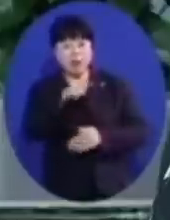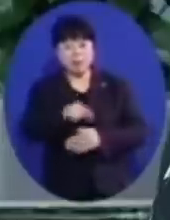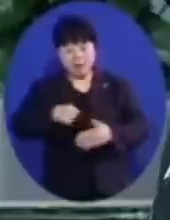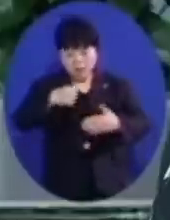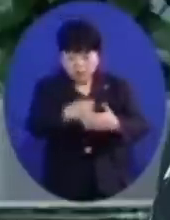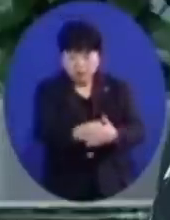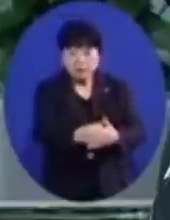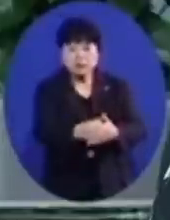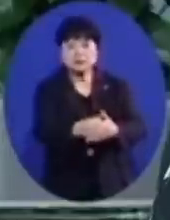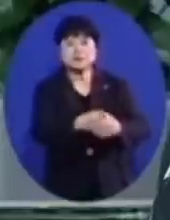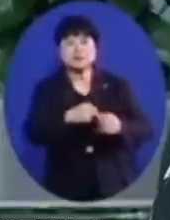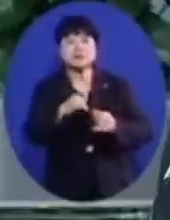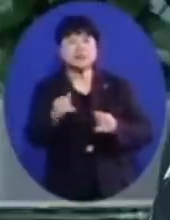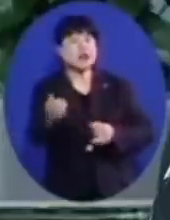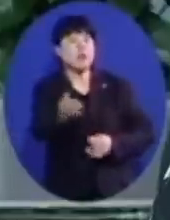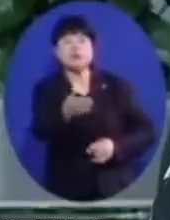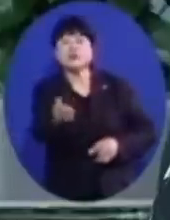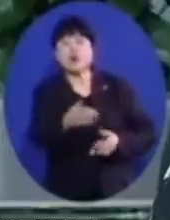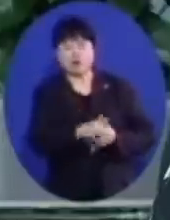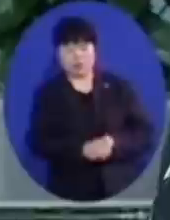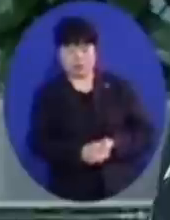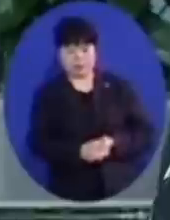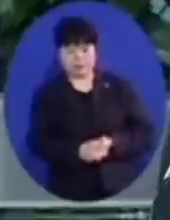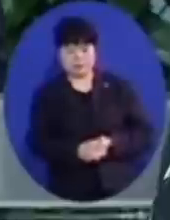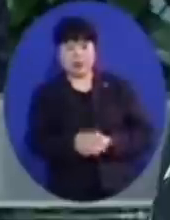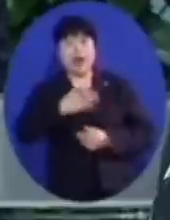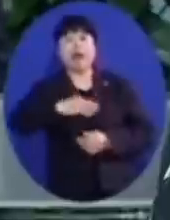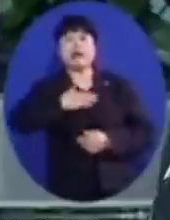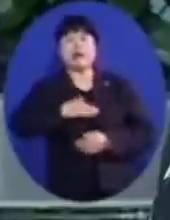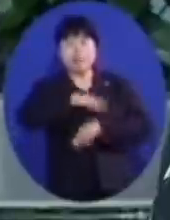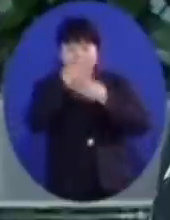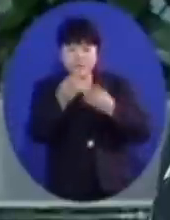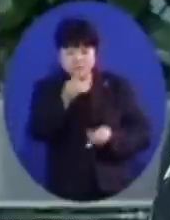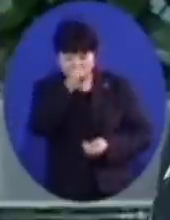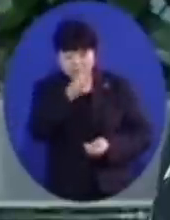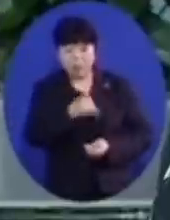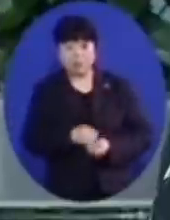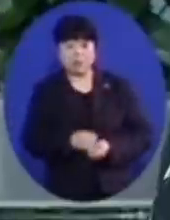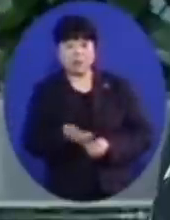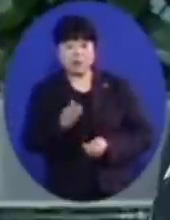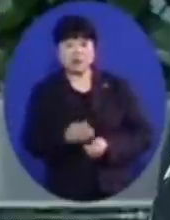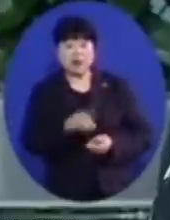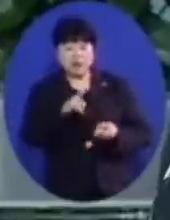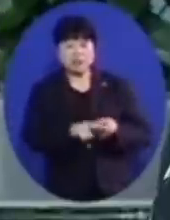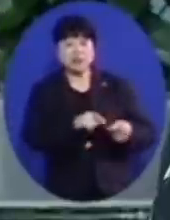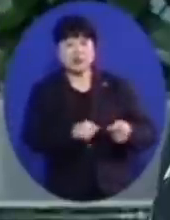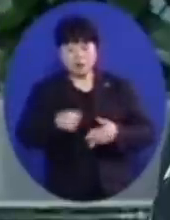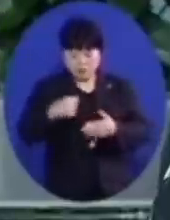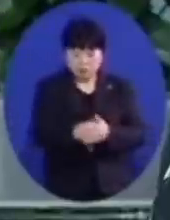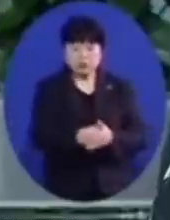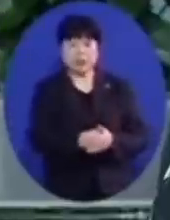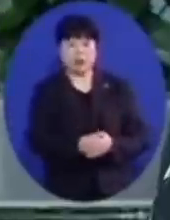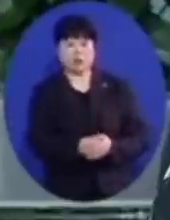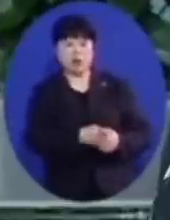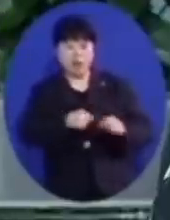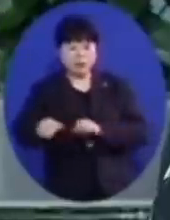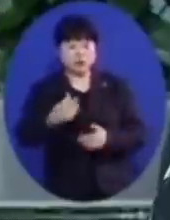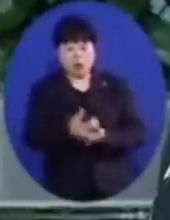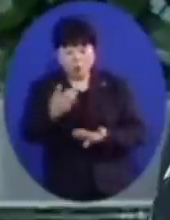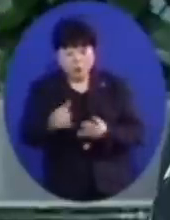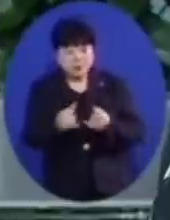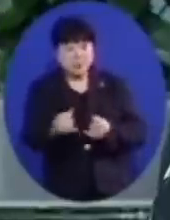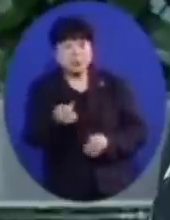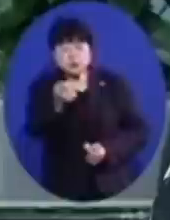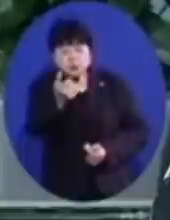마음에 결단을 하고 실천한 사람이 많지 않습니다 알기는 알아도 그렇게 하기를 결심하고 결단하고